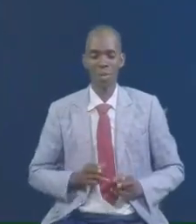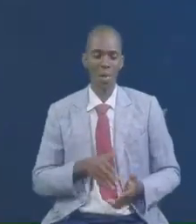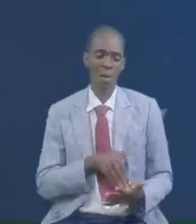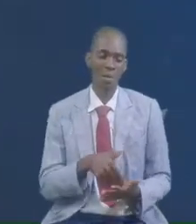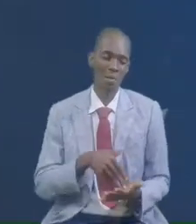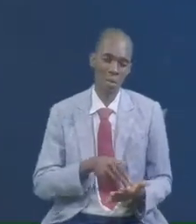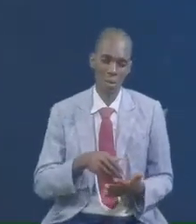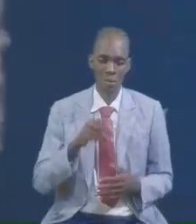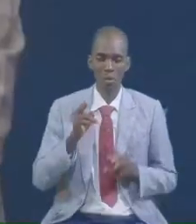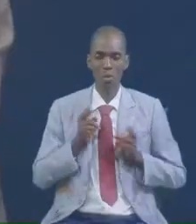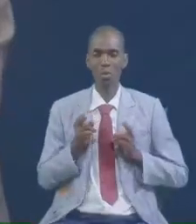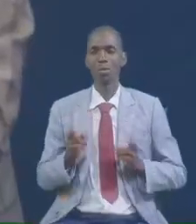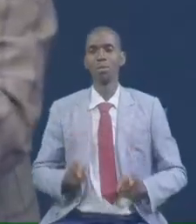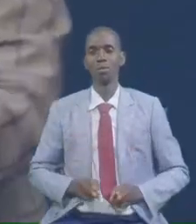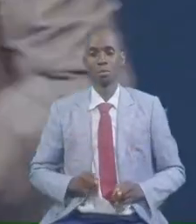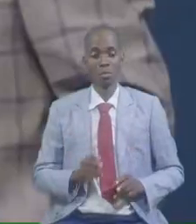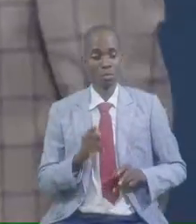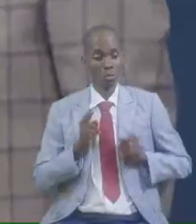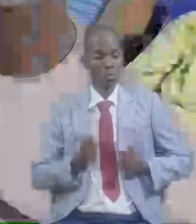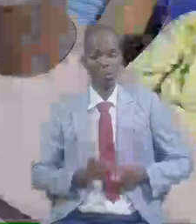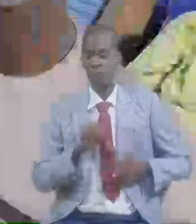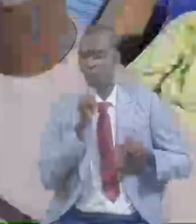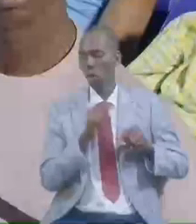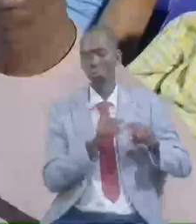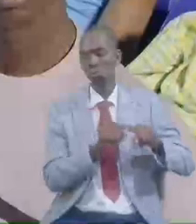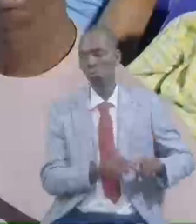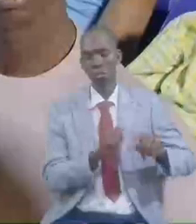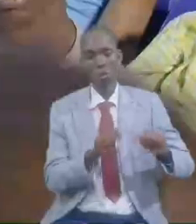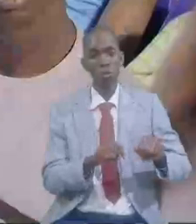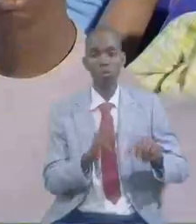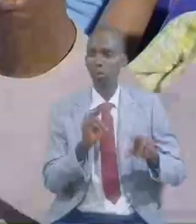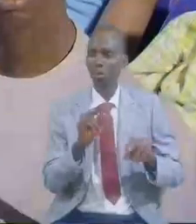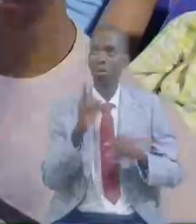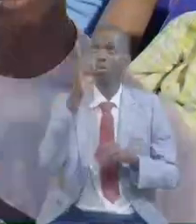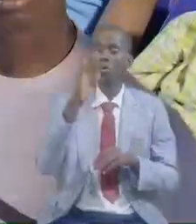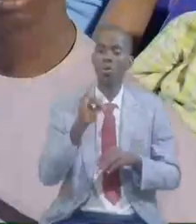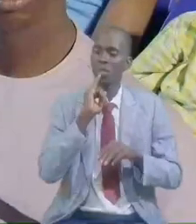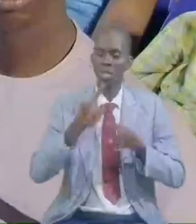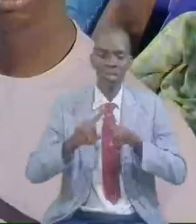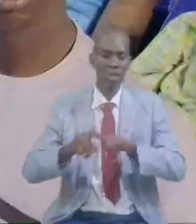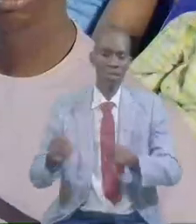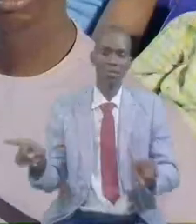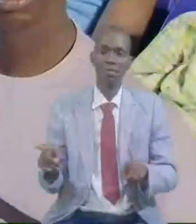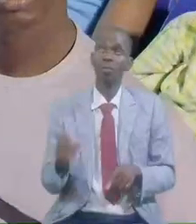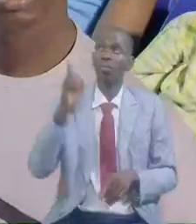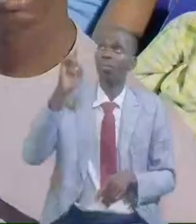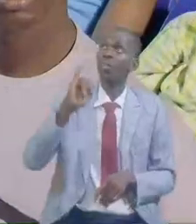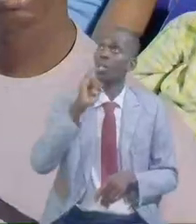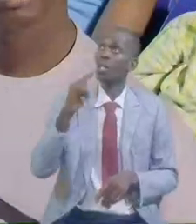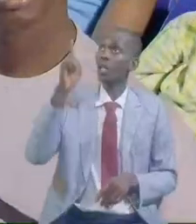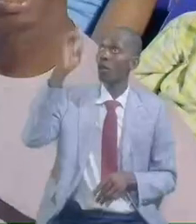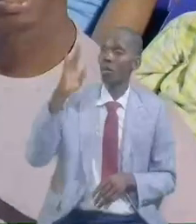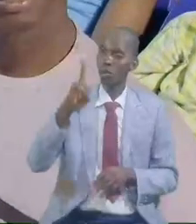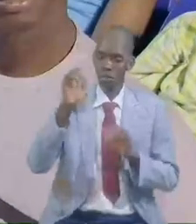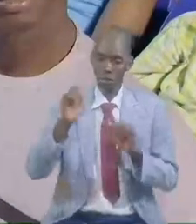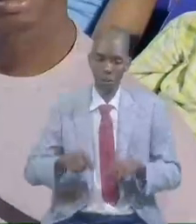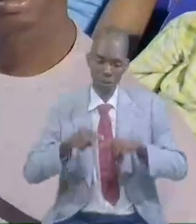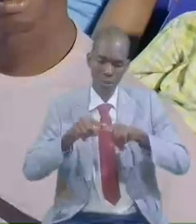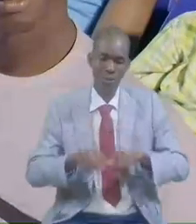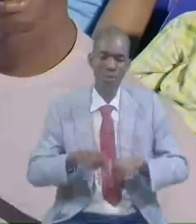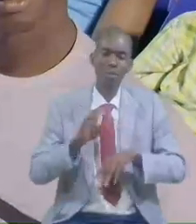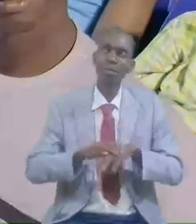faibles, les gens non indignes de confiance. Dieu n'est pas comme ça. Il est Dieu, tu peux compter sur